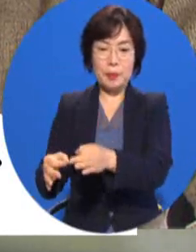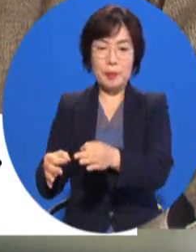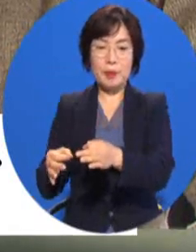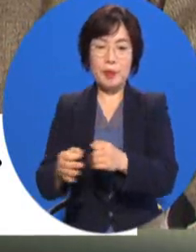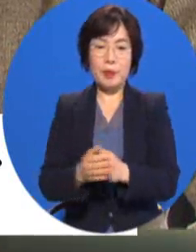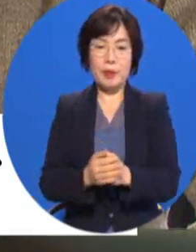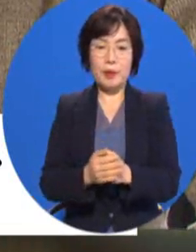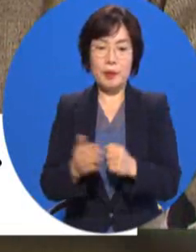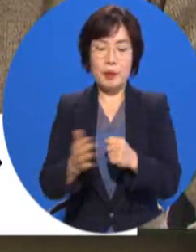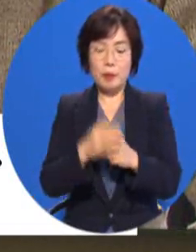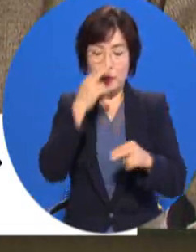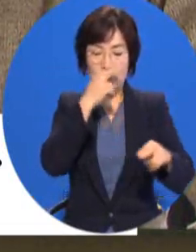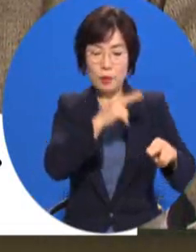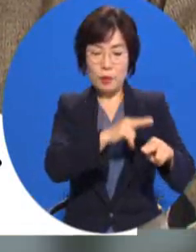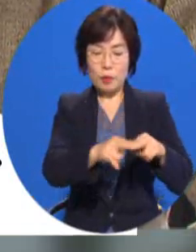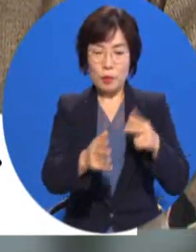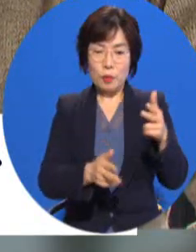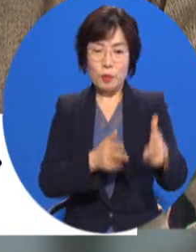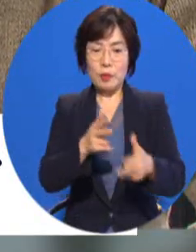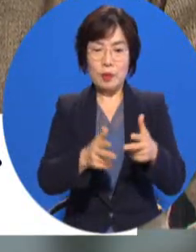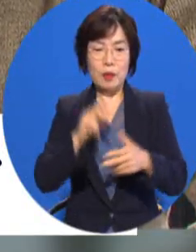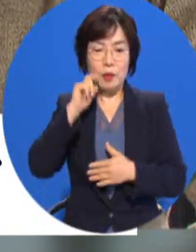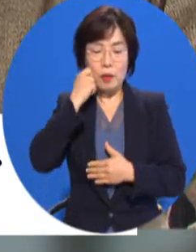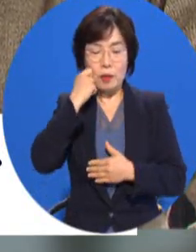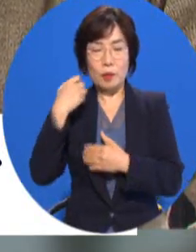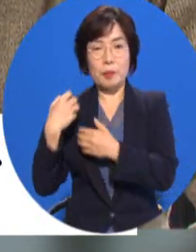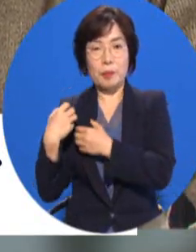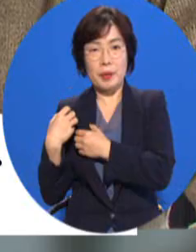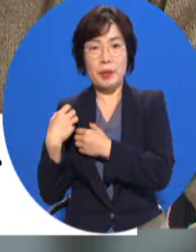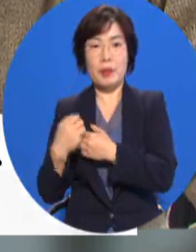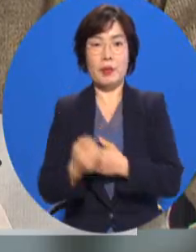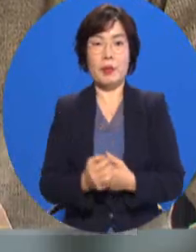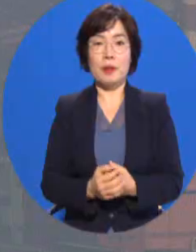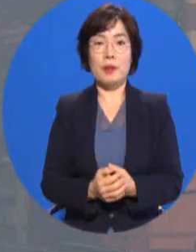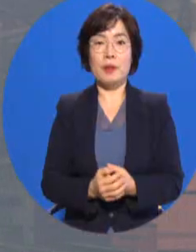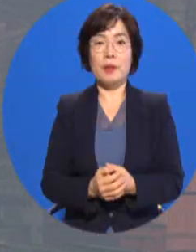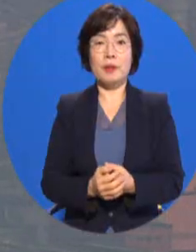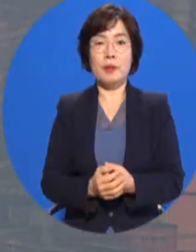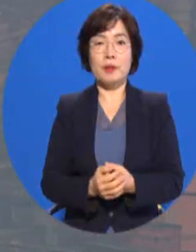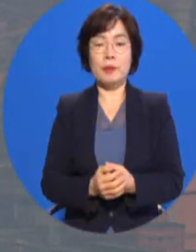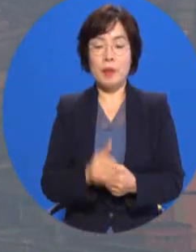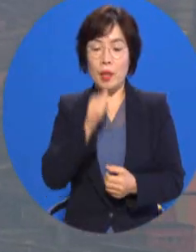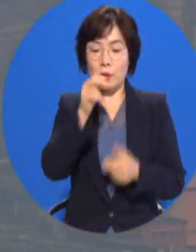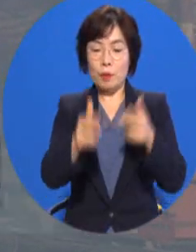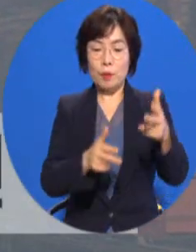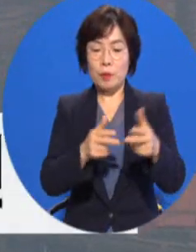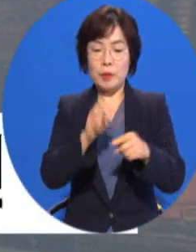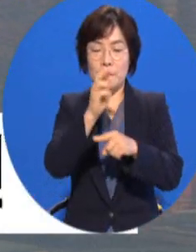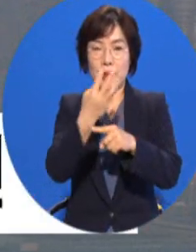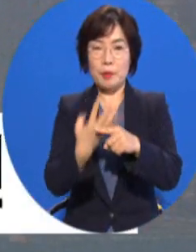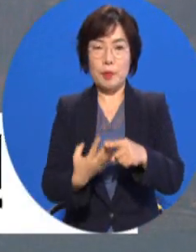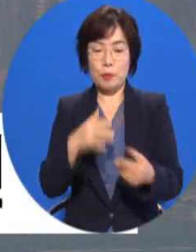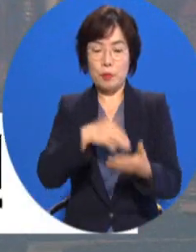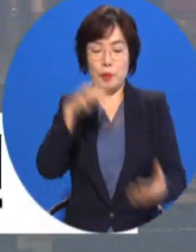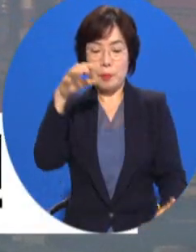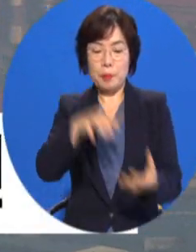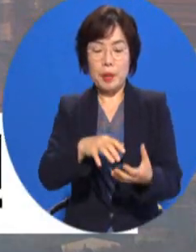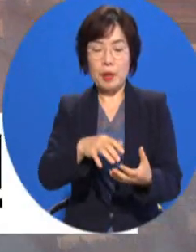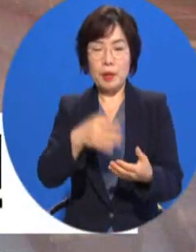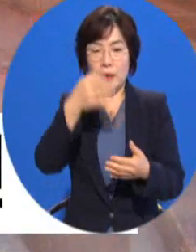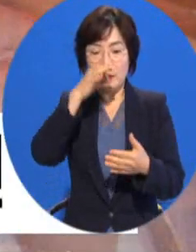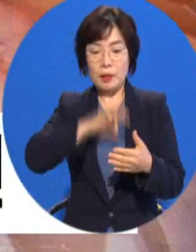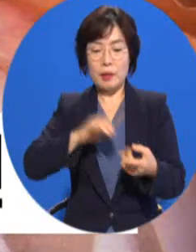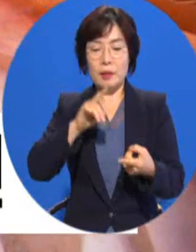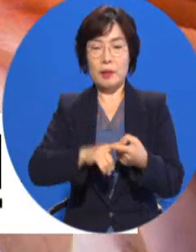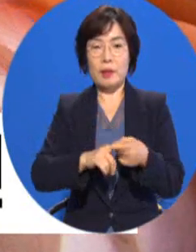이 때문에 석유화학 업체들의 어려움이 가중되고 있습니다. 포스코의 3분기 누적 영업이익이